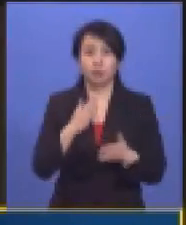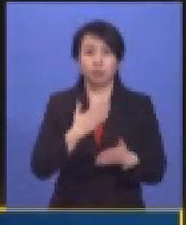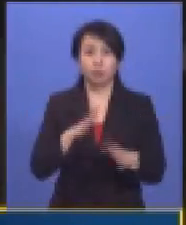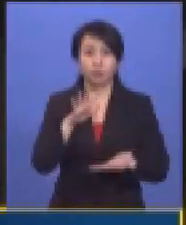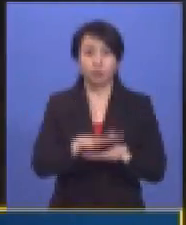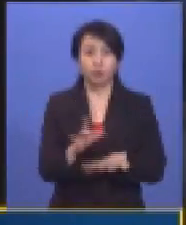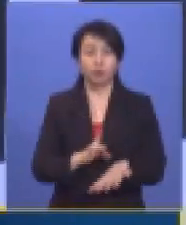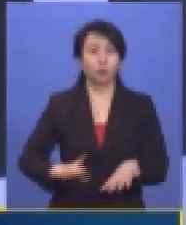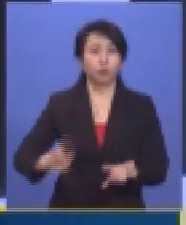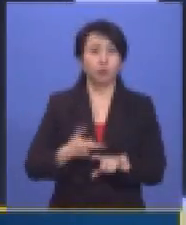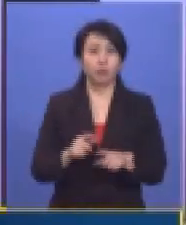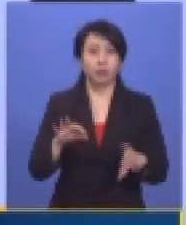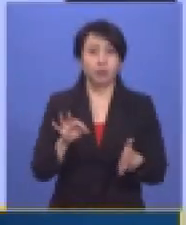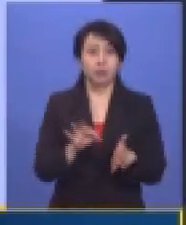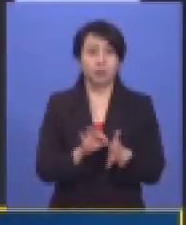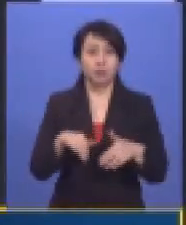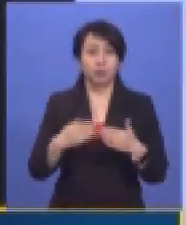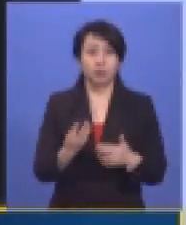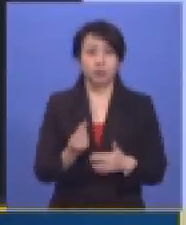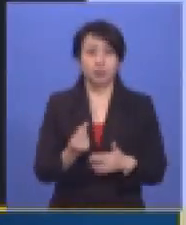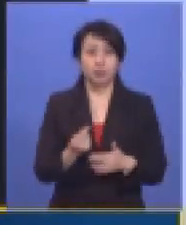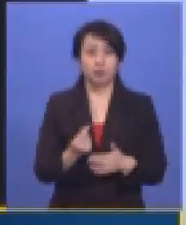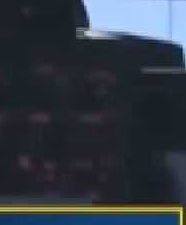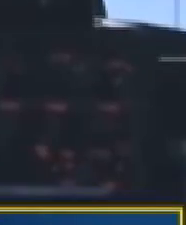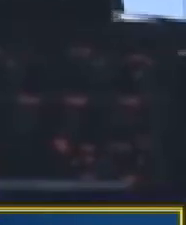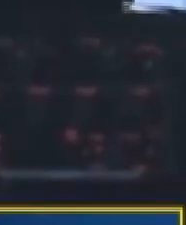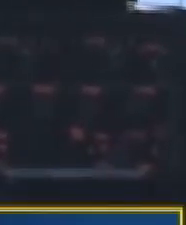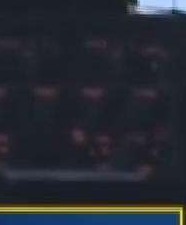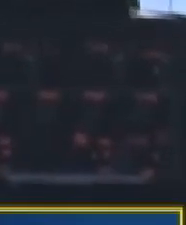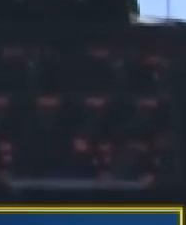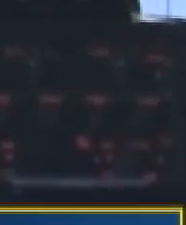стабилизационные фонды в регионах на эти цели выделенные средства